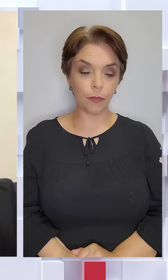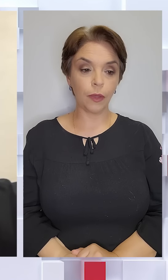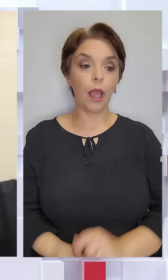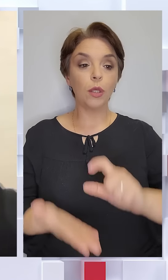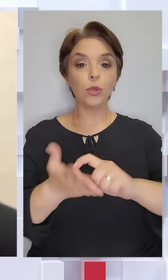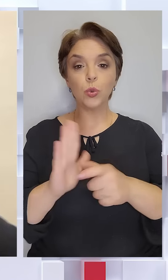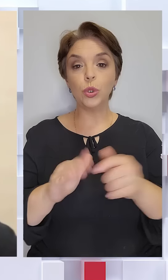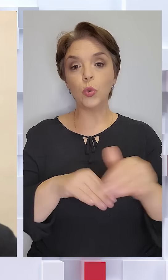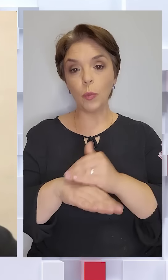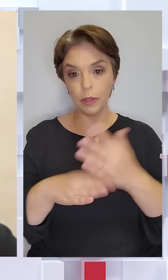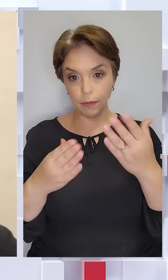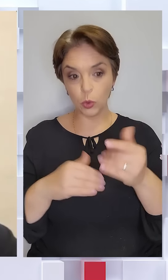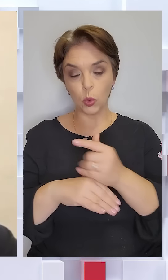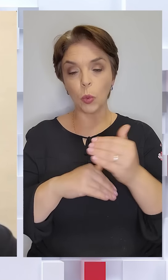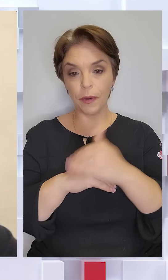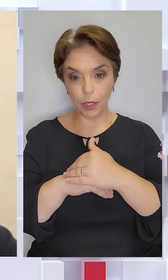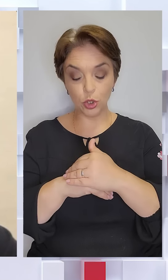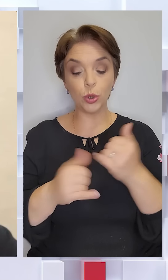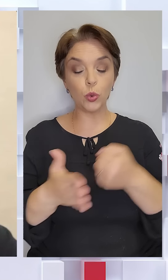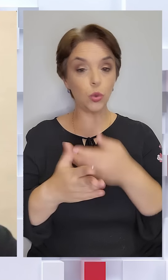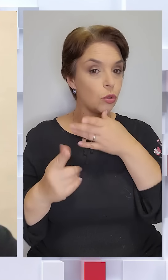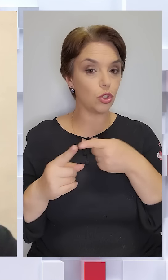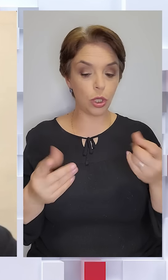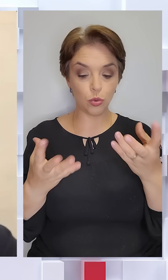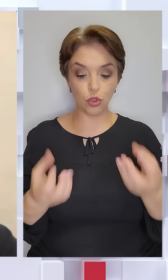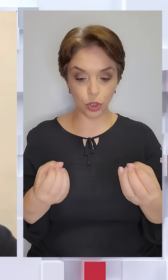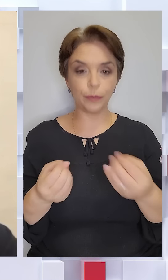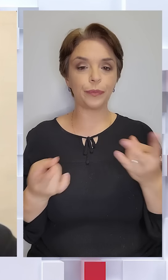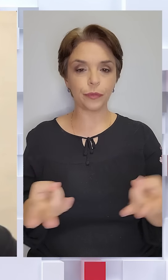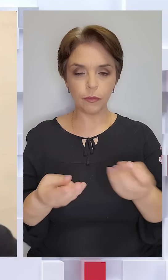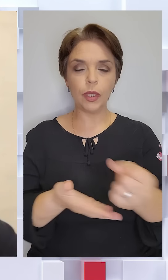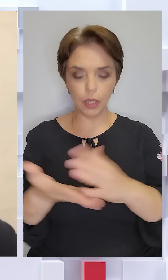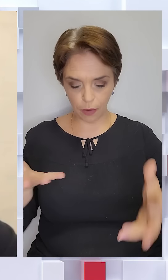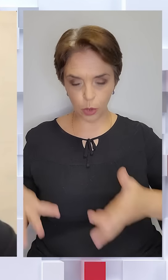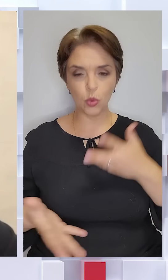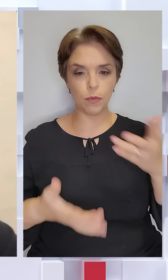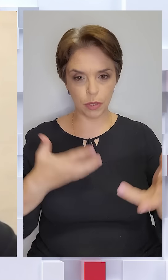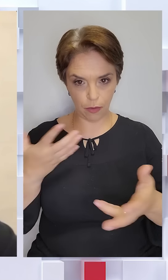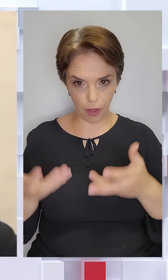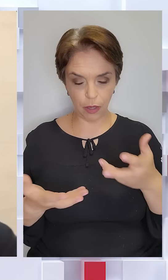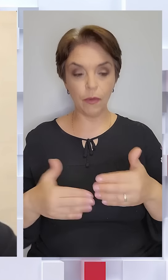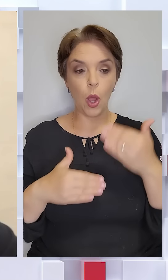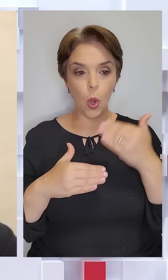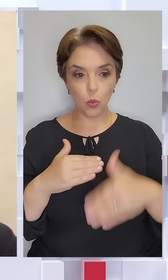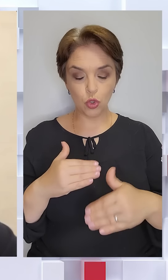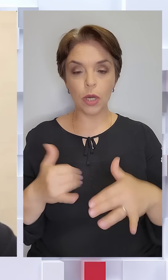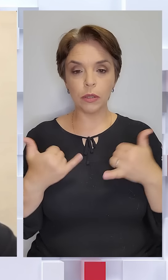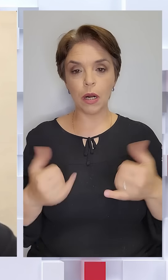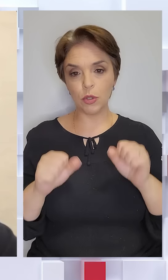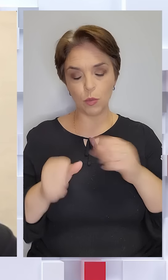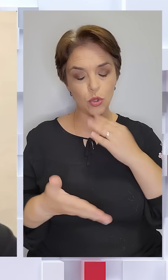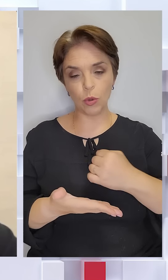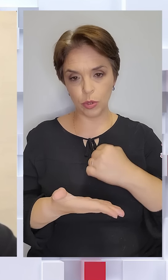Так, студія, доброго вечора. До цього часу ще тривають розбір завалів. Вже наразі